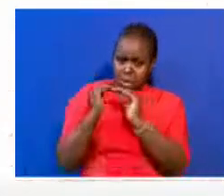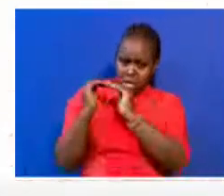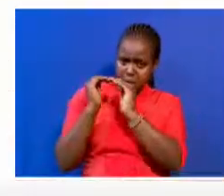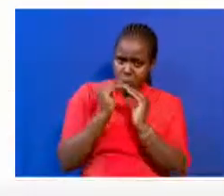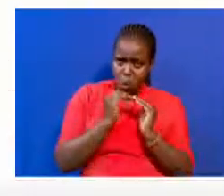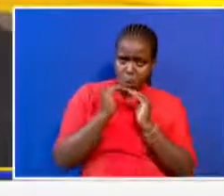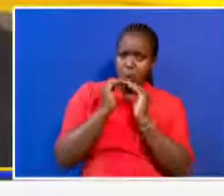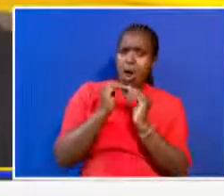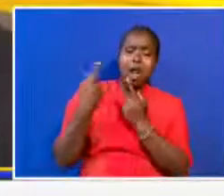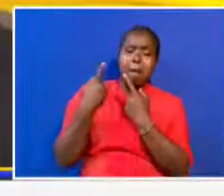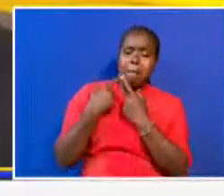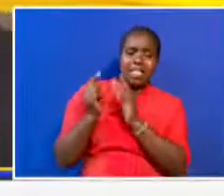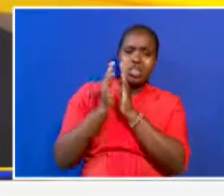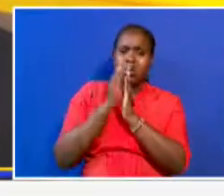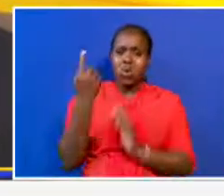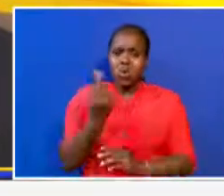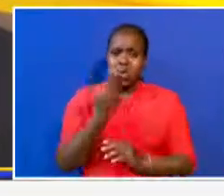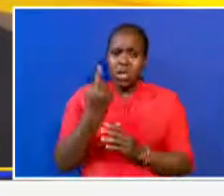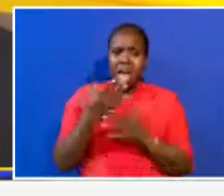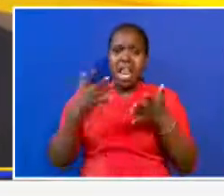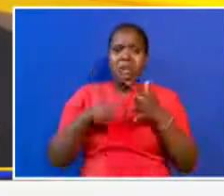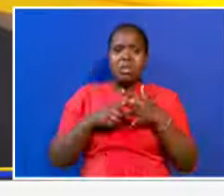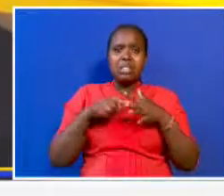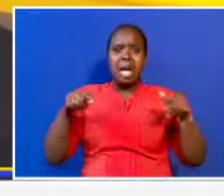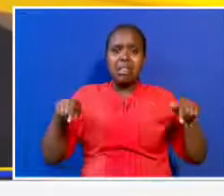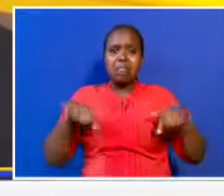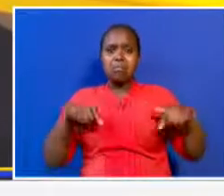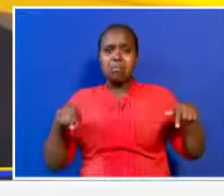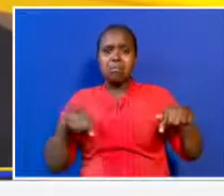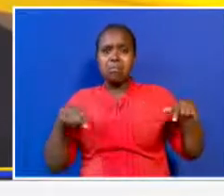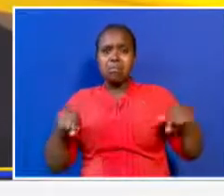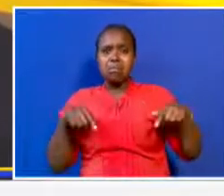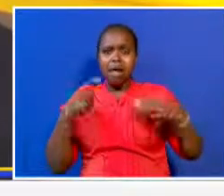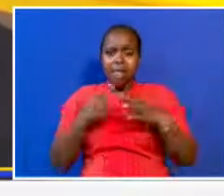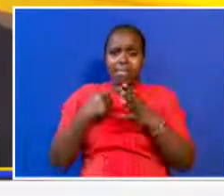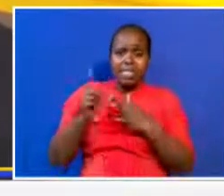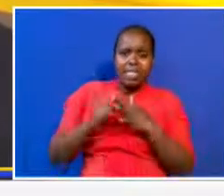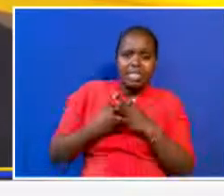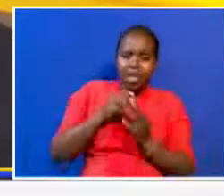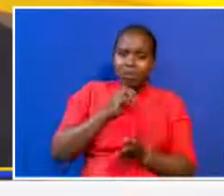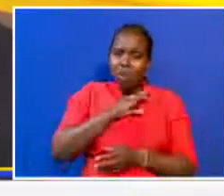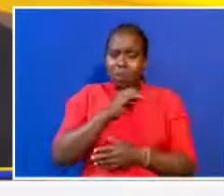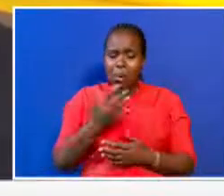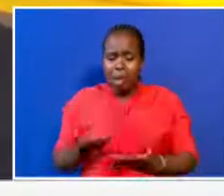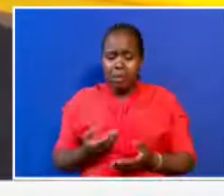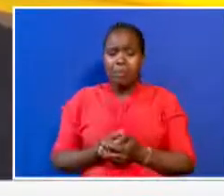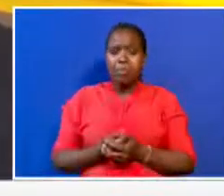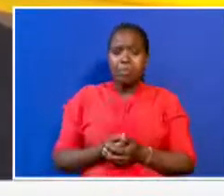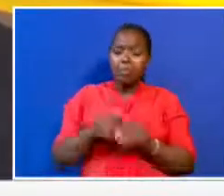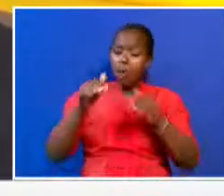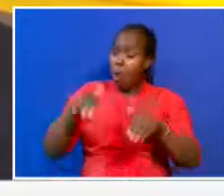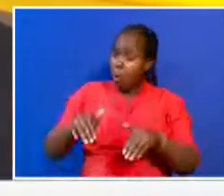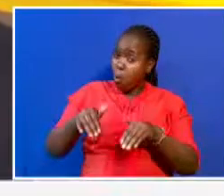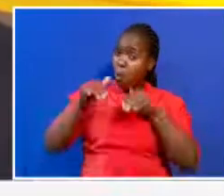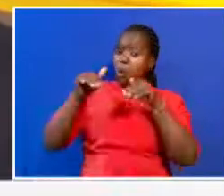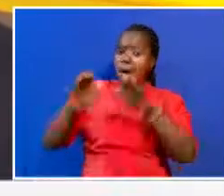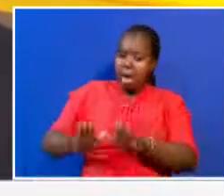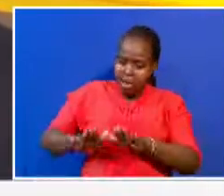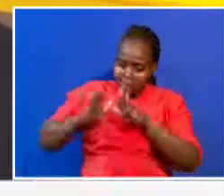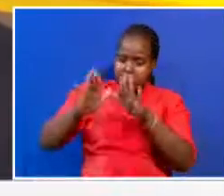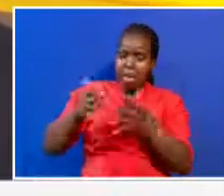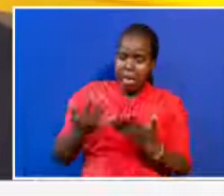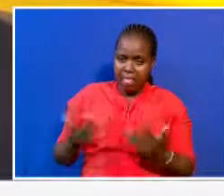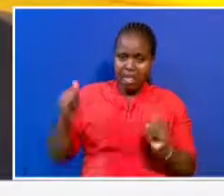msala upitao. Leo naanza kutetemeka, naanza kubweka. Subiri bwana, mambo